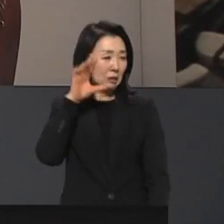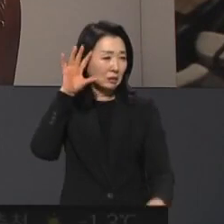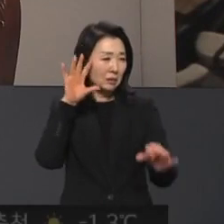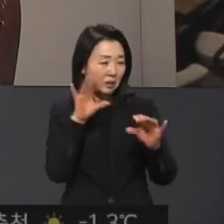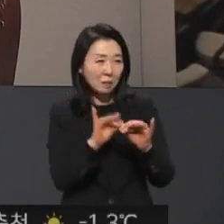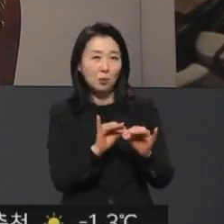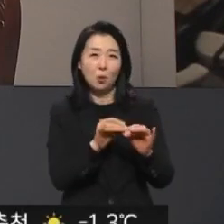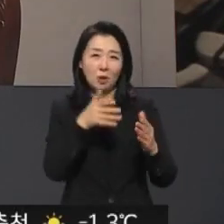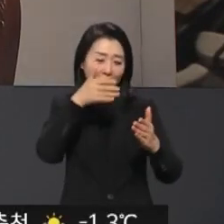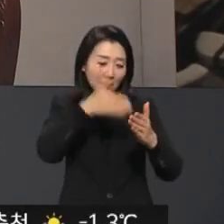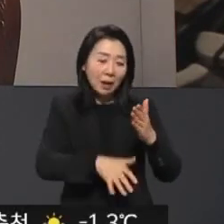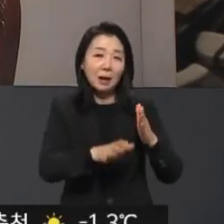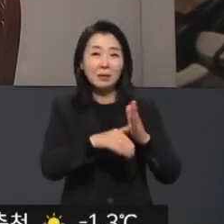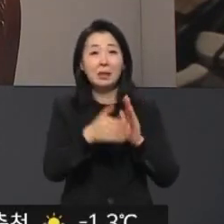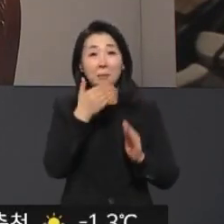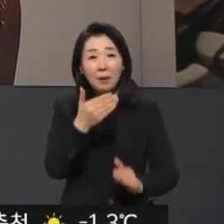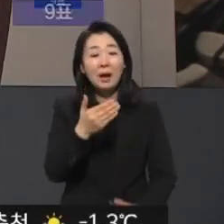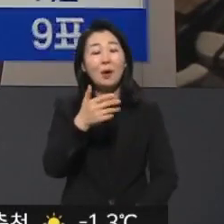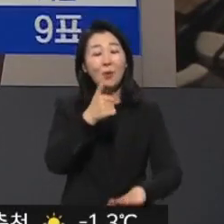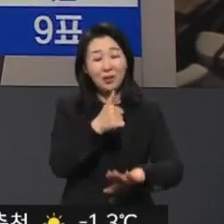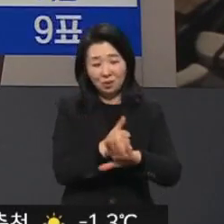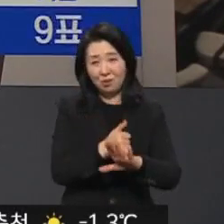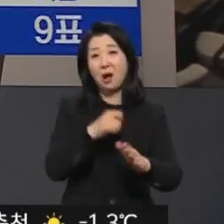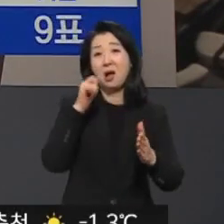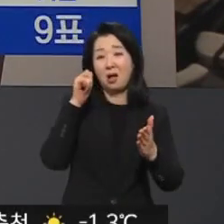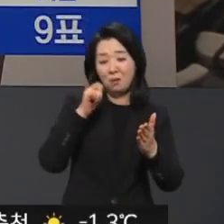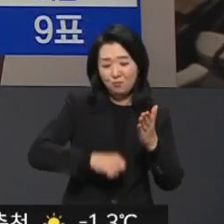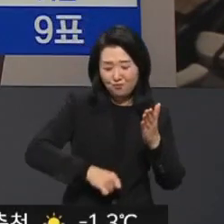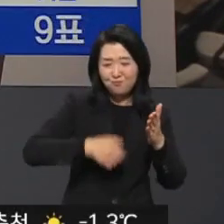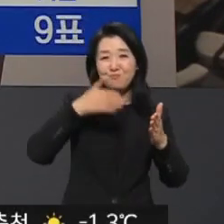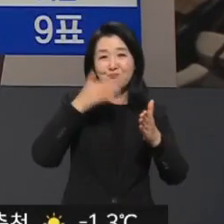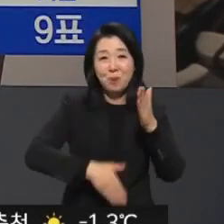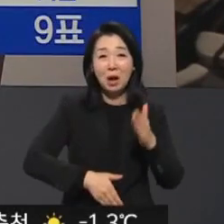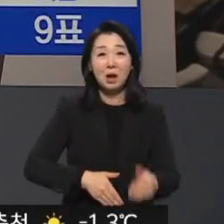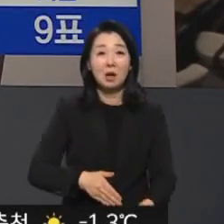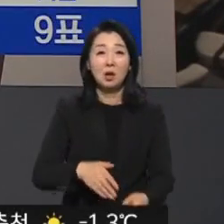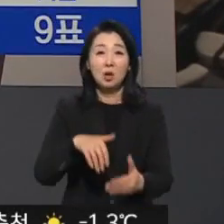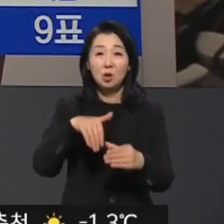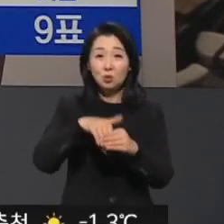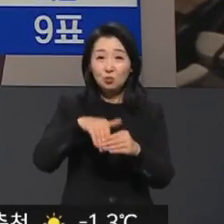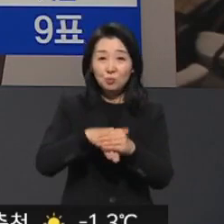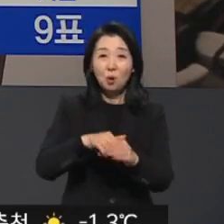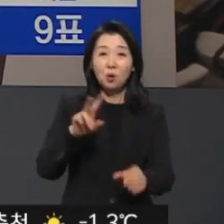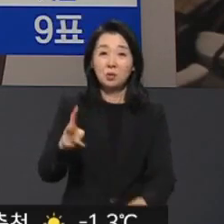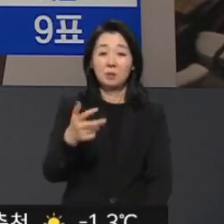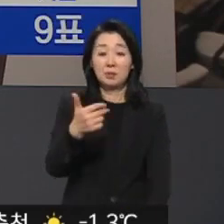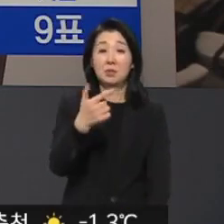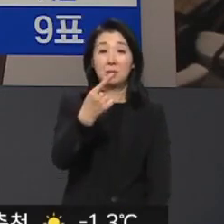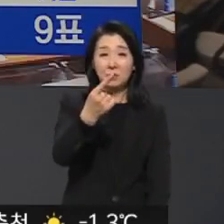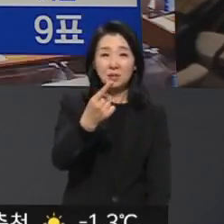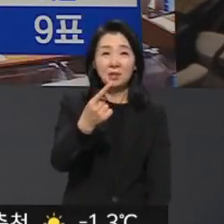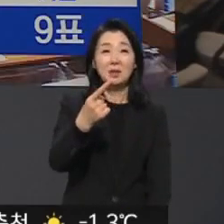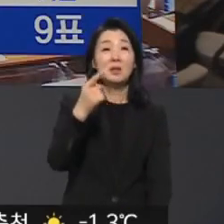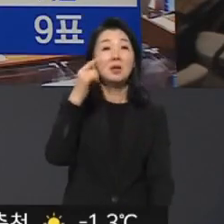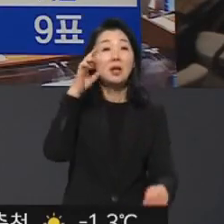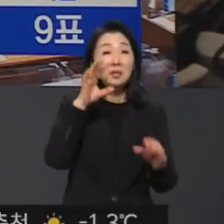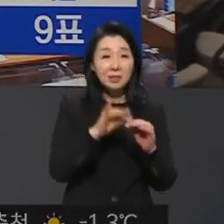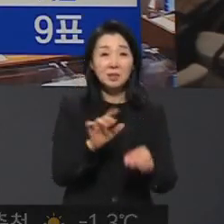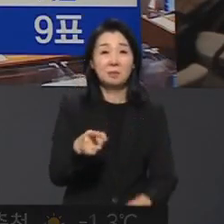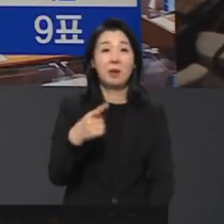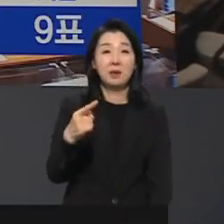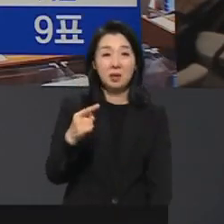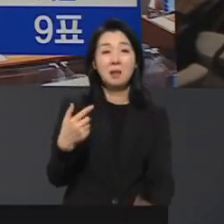텐데요. 결과는 부결이었습니다. 총 투표수 271표 중에서 가결은 101표,